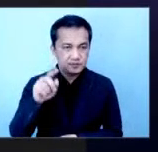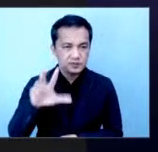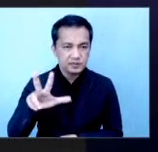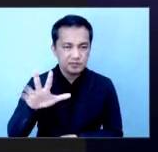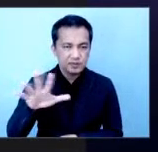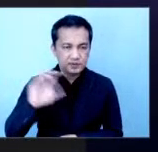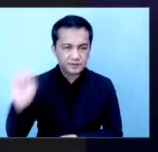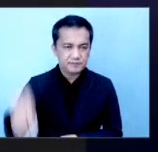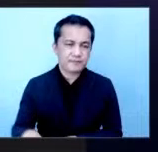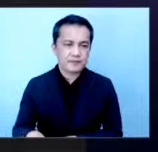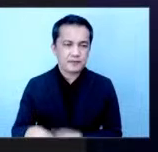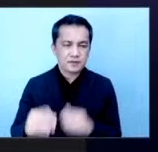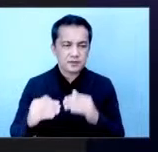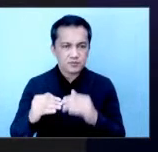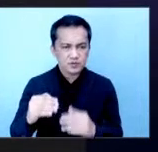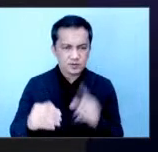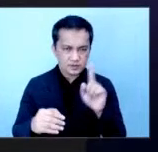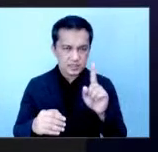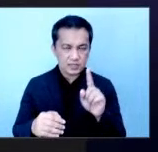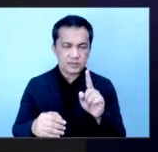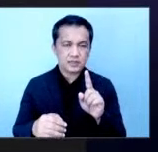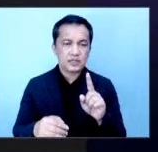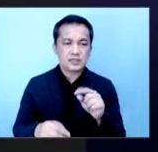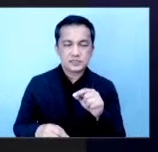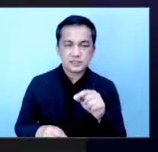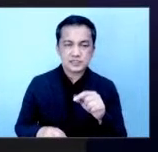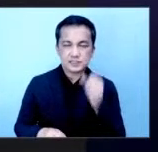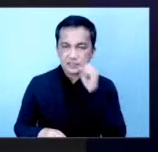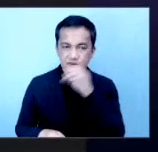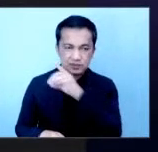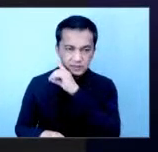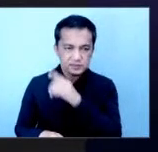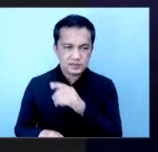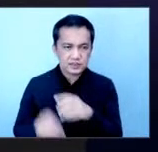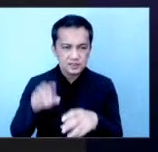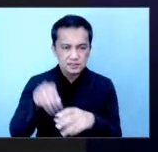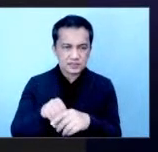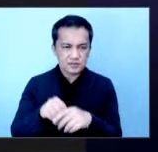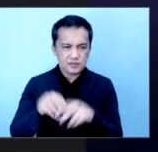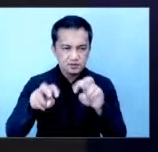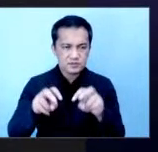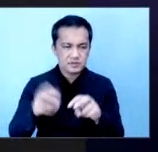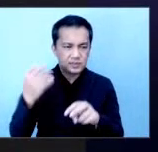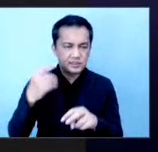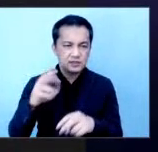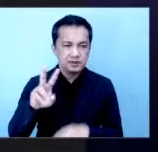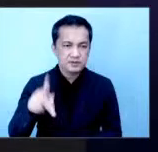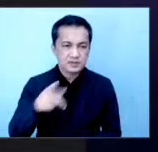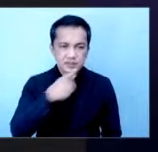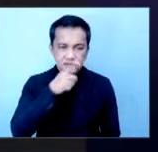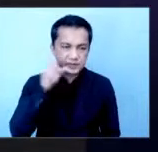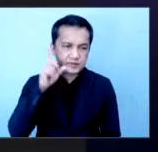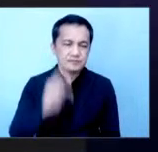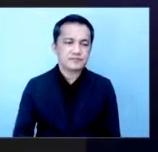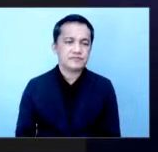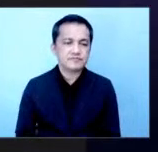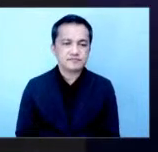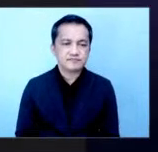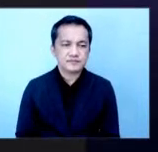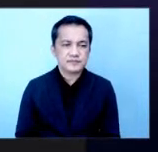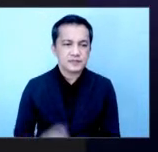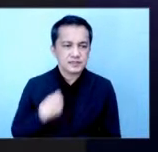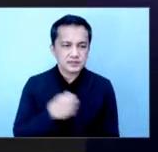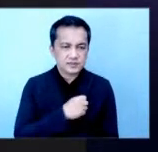35%, mas mababa lang ng isang punto si VP Sara. Pasok din sa survey sina dating Vice President Lenny Robredo, Senator